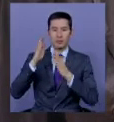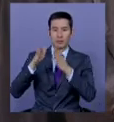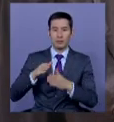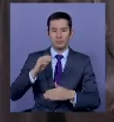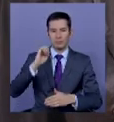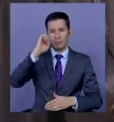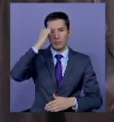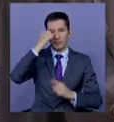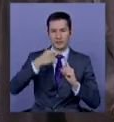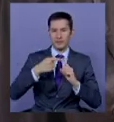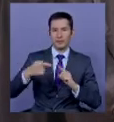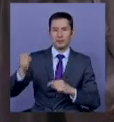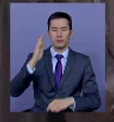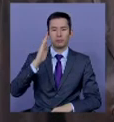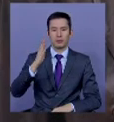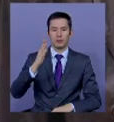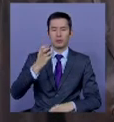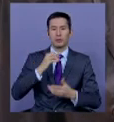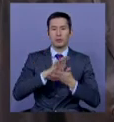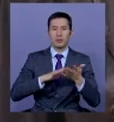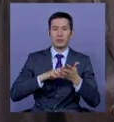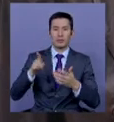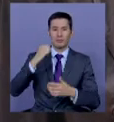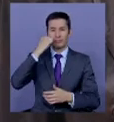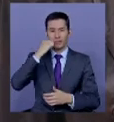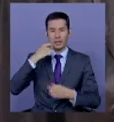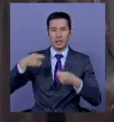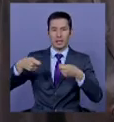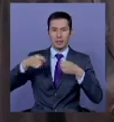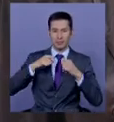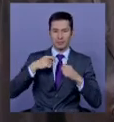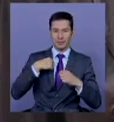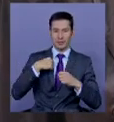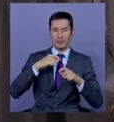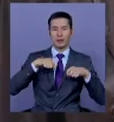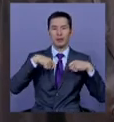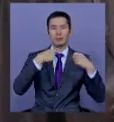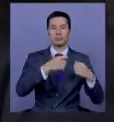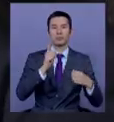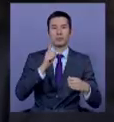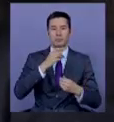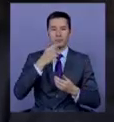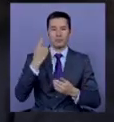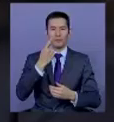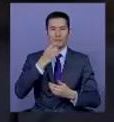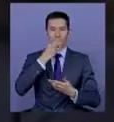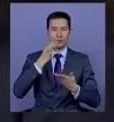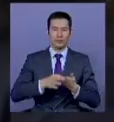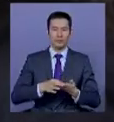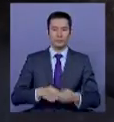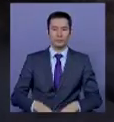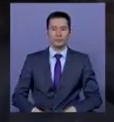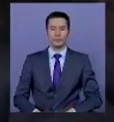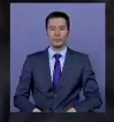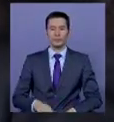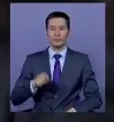Ал Шәмшіғамыздың әндерін ұрпақтан ұрпаққа жеткізу ол біздің ең бірінші парызымыз. Ал ескерткішке келер болсақ,